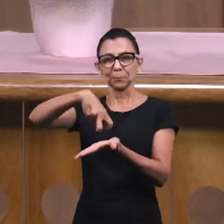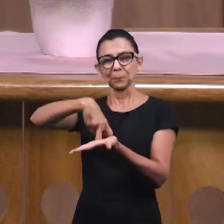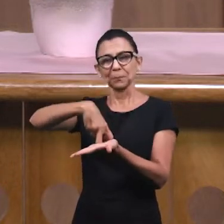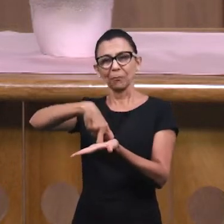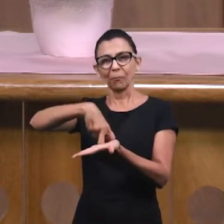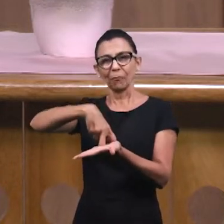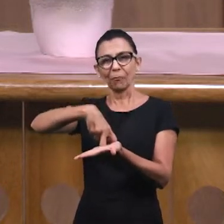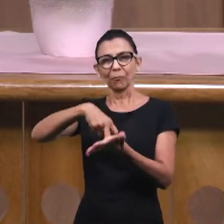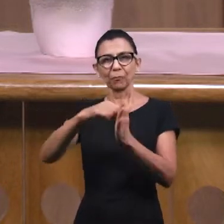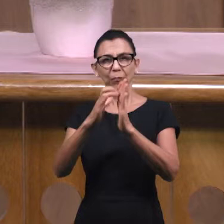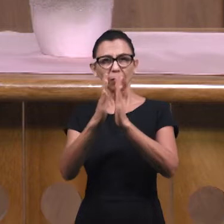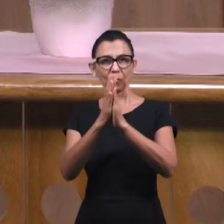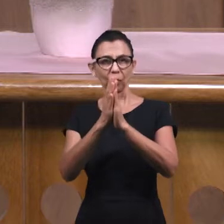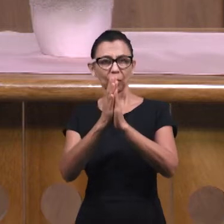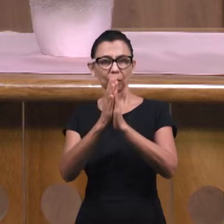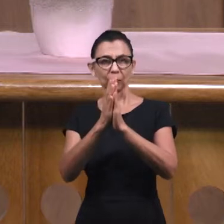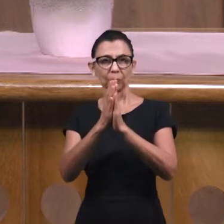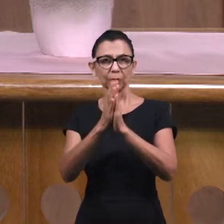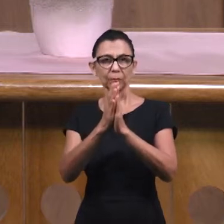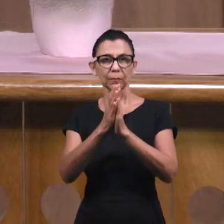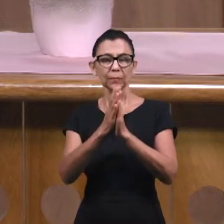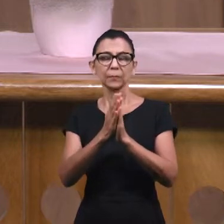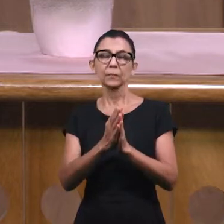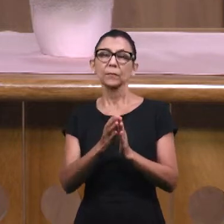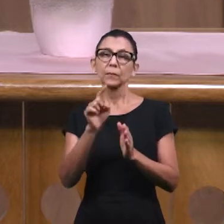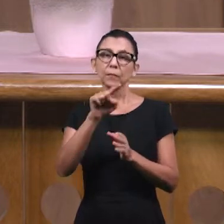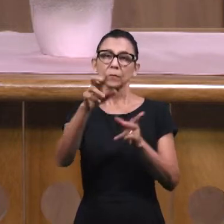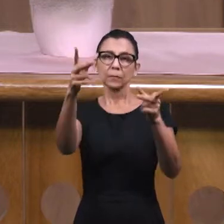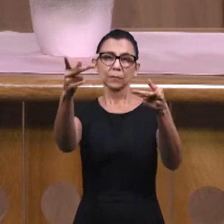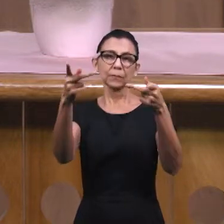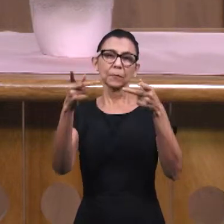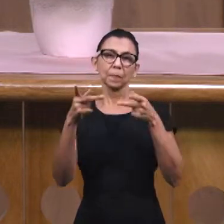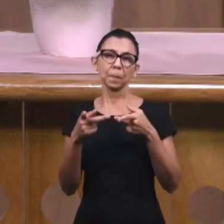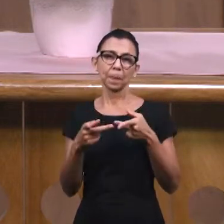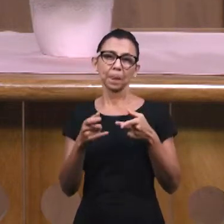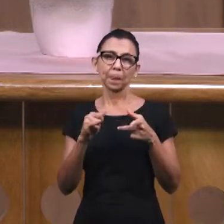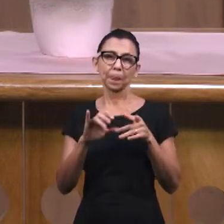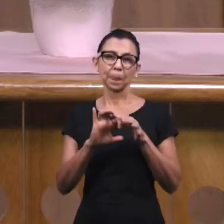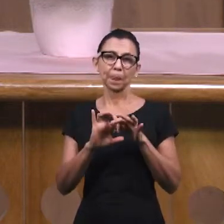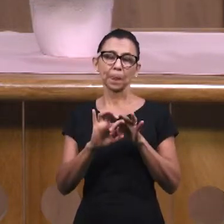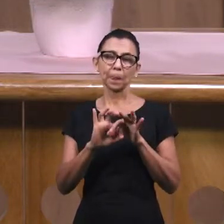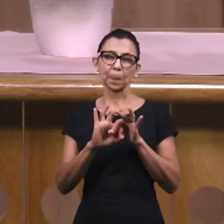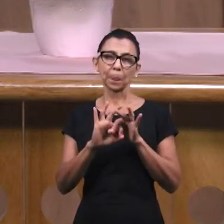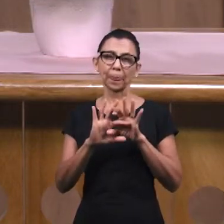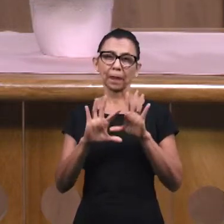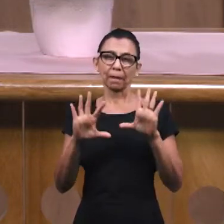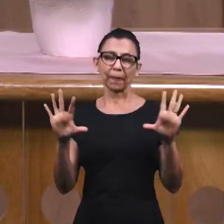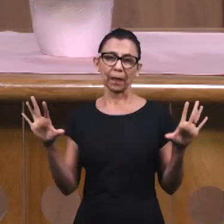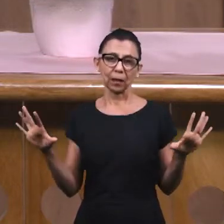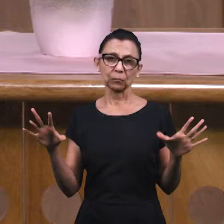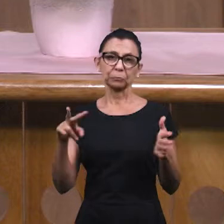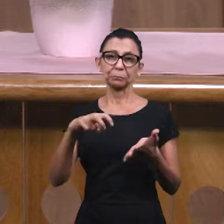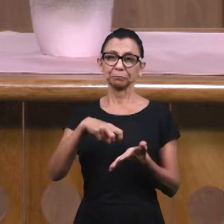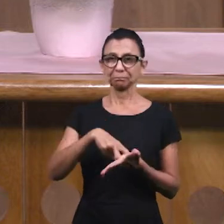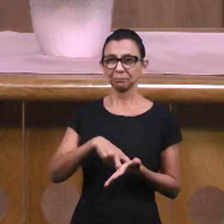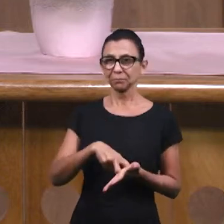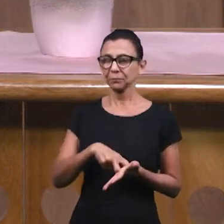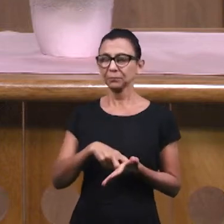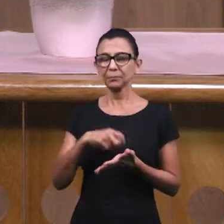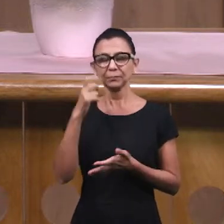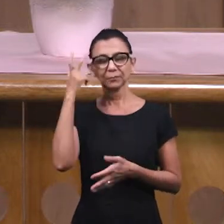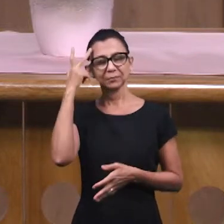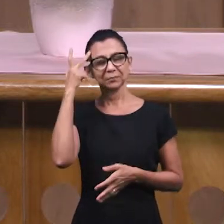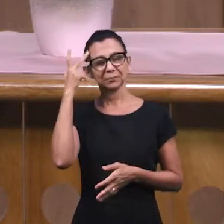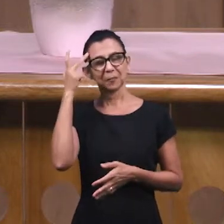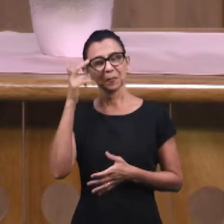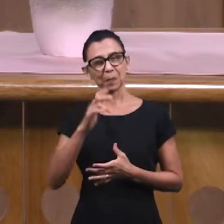mettent à genoux pour ce moment de prière. Vous qui avez reçu un lien, une invitation, si vous souhaitez, vous pouvez nous accompagner dans ce geste ou rester